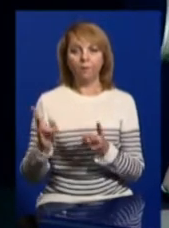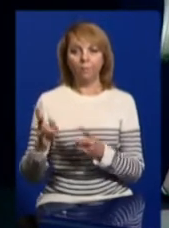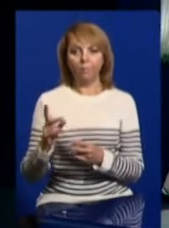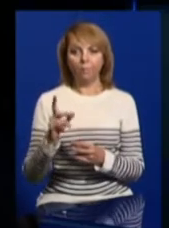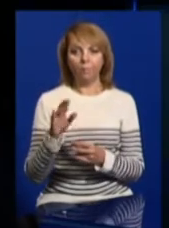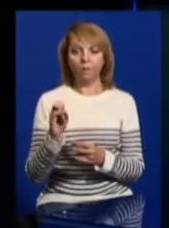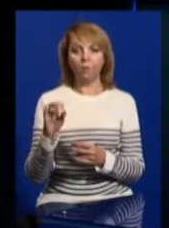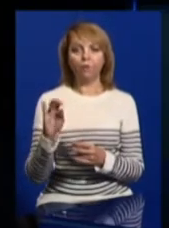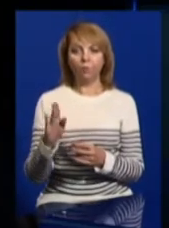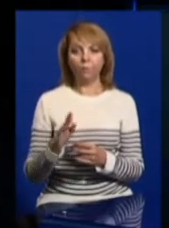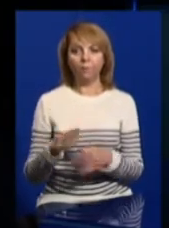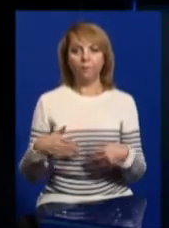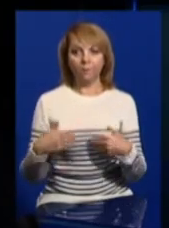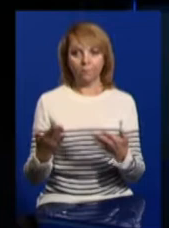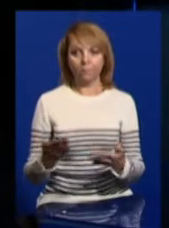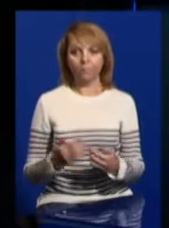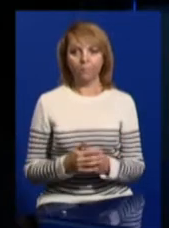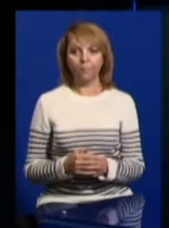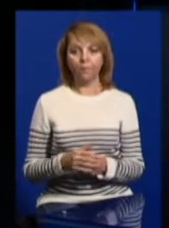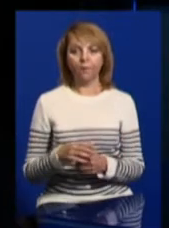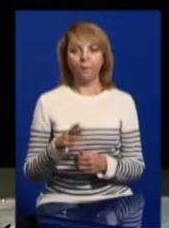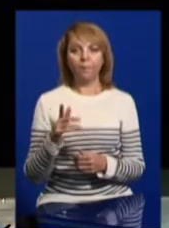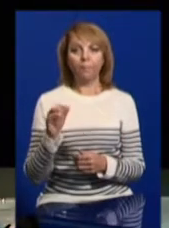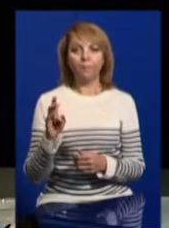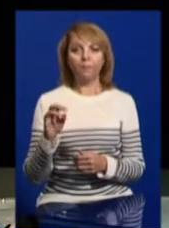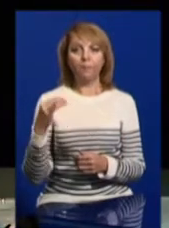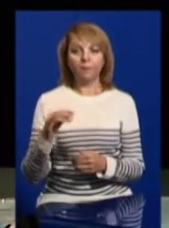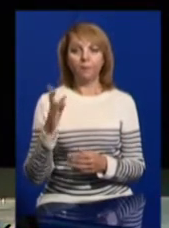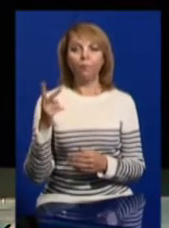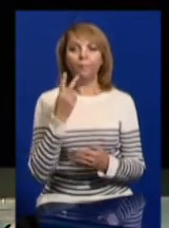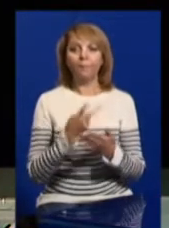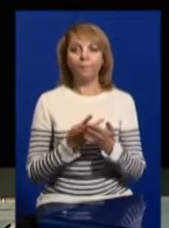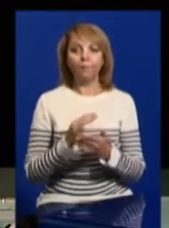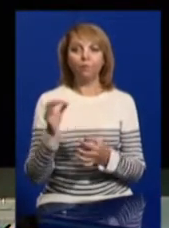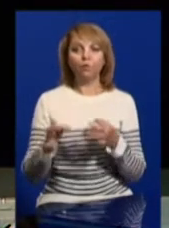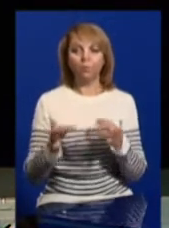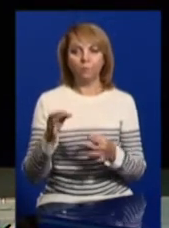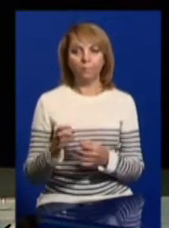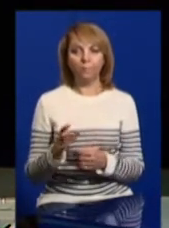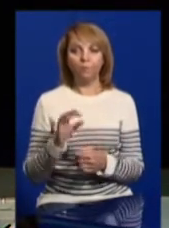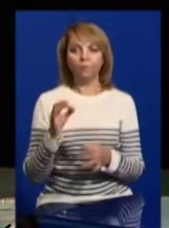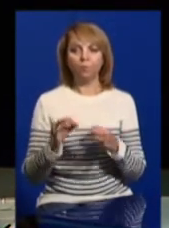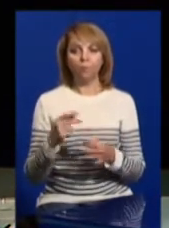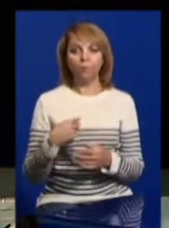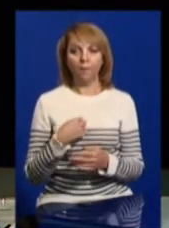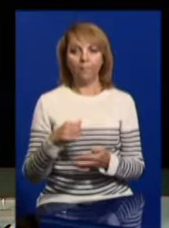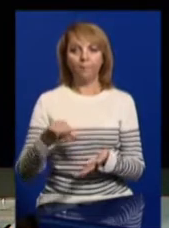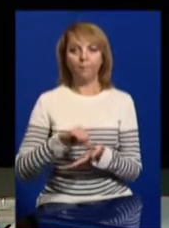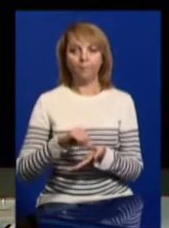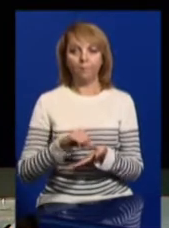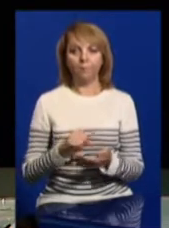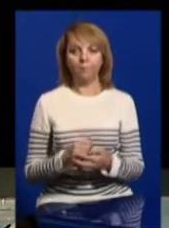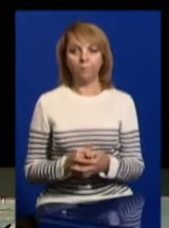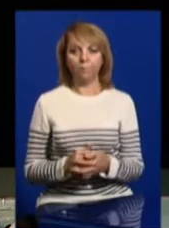Дмитра Марцоня. Вітаю вас. Вітаю вас. Пане Дмитре, кого ви представляєте в суді? Ну, у суді я представляю, так